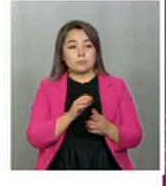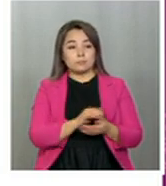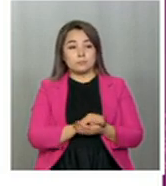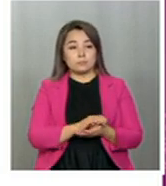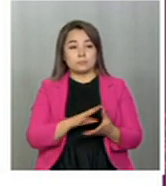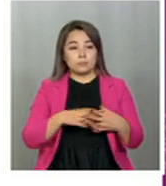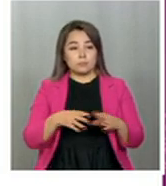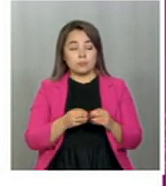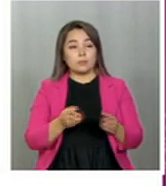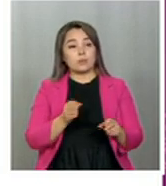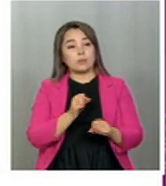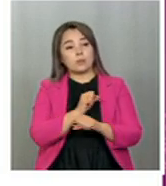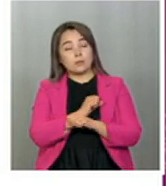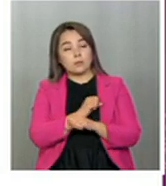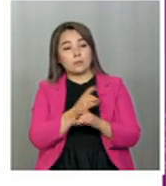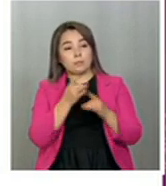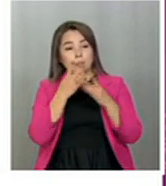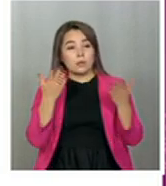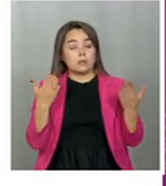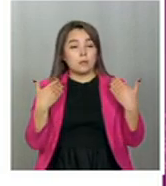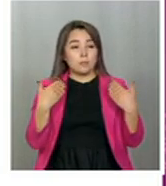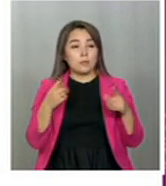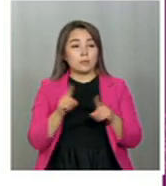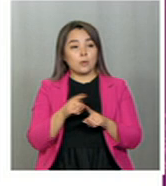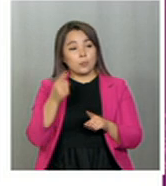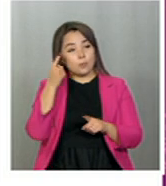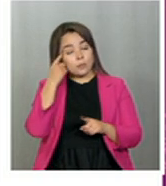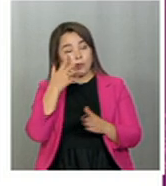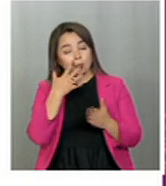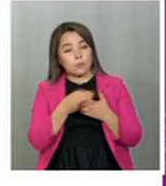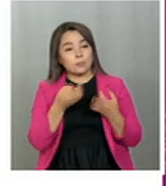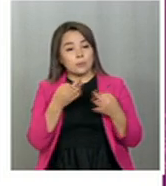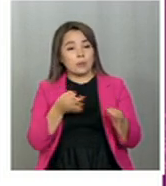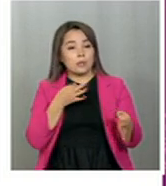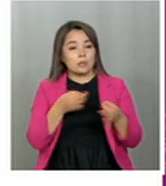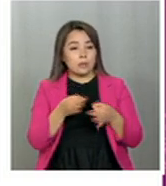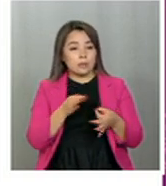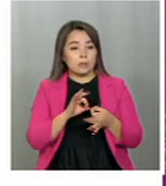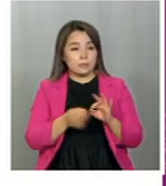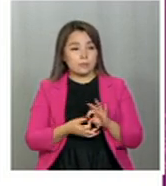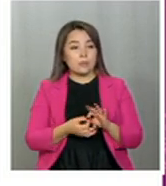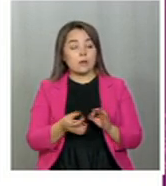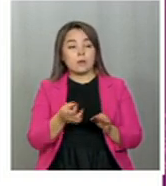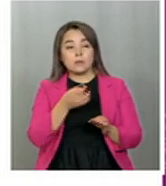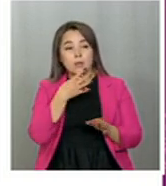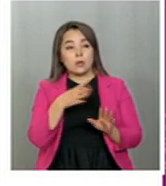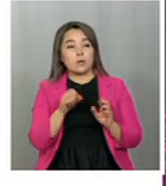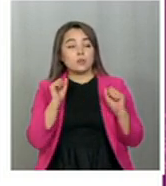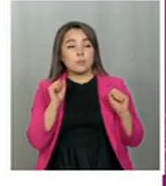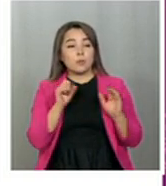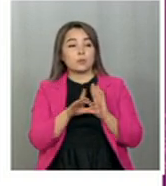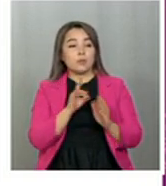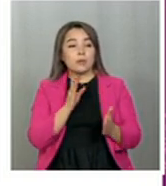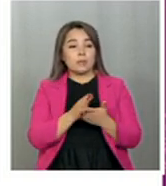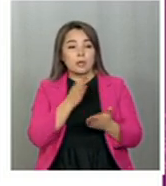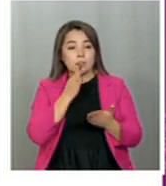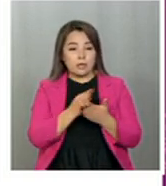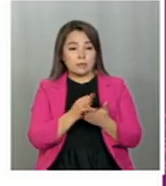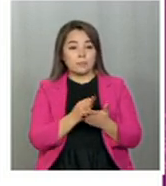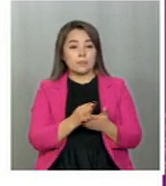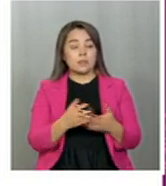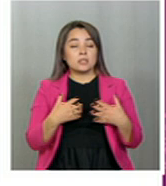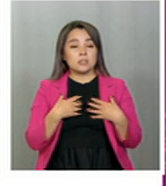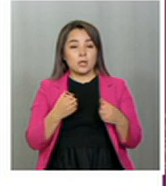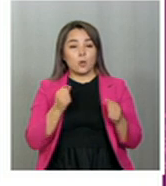мәдени демалуға, өз ойын, пікірін еркін жеткізуге, қалаған спорт түрімен шұғылдануға,